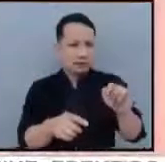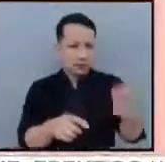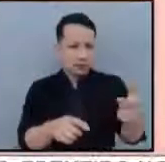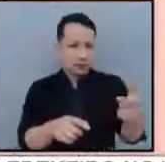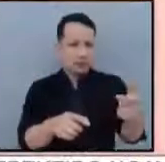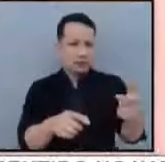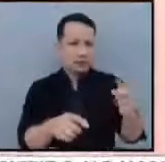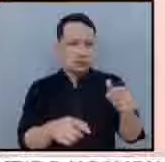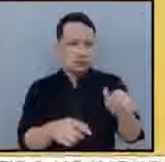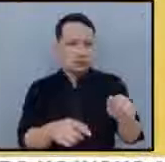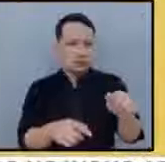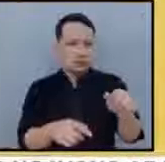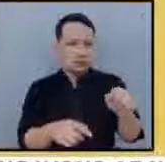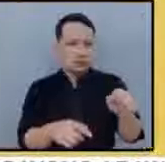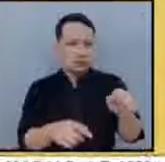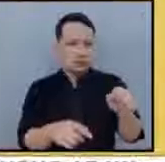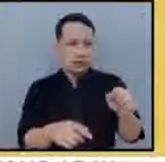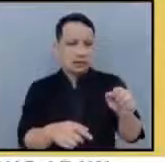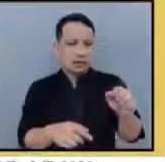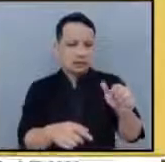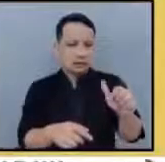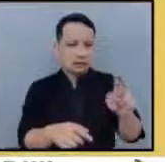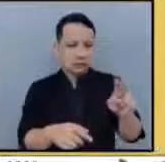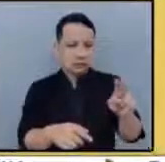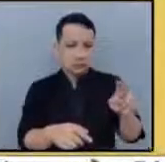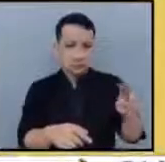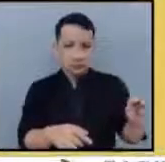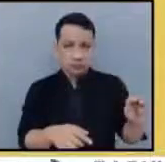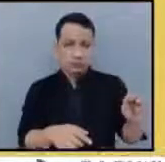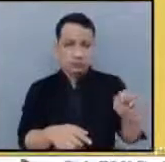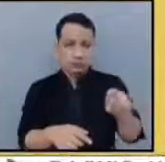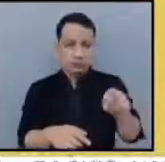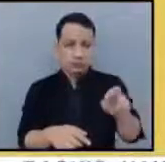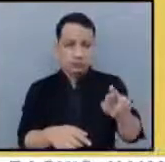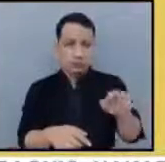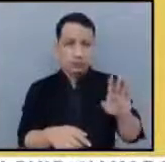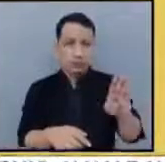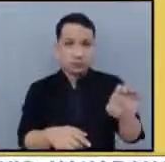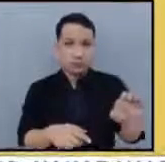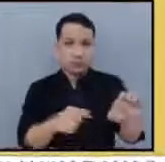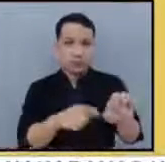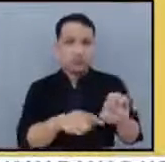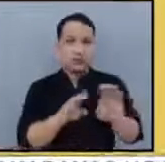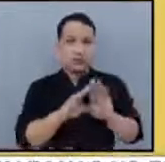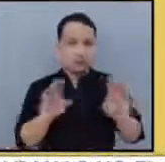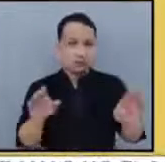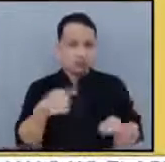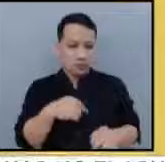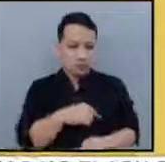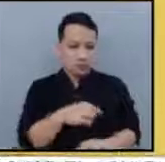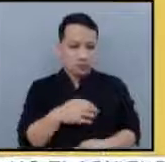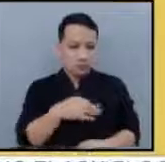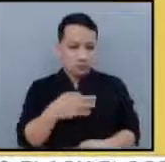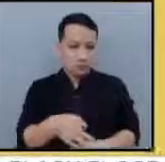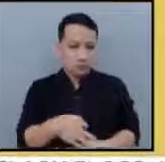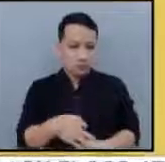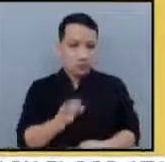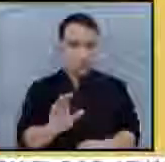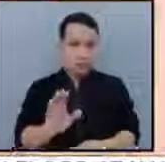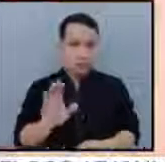Okay po. So, nag-start po talaga ako sa COPE ng Tobalogo. Yung formal education na po nila is